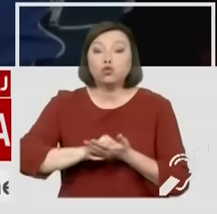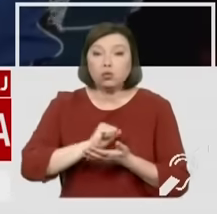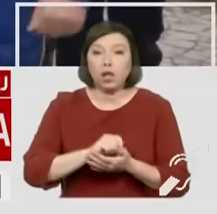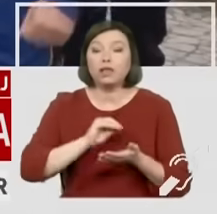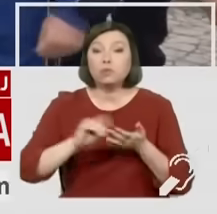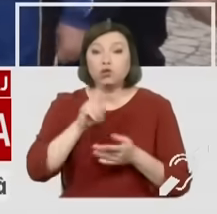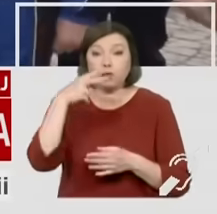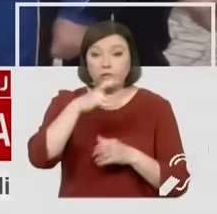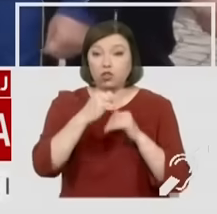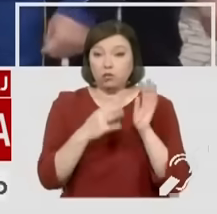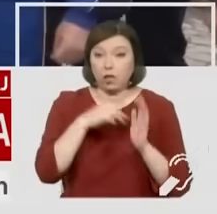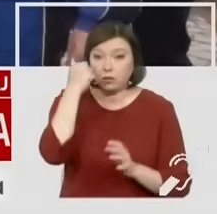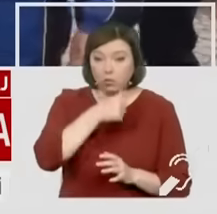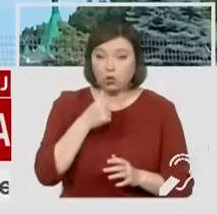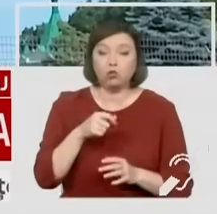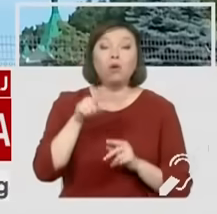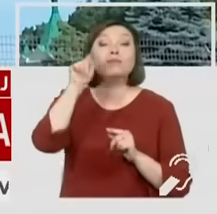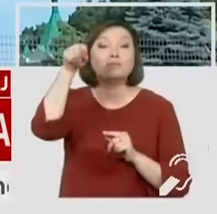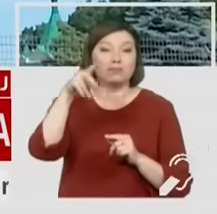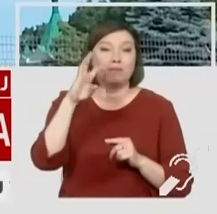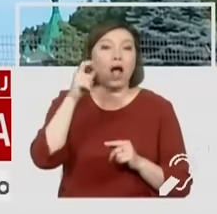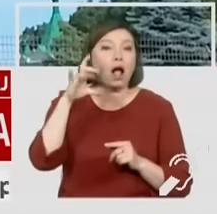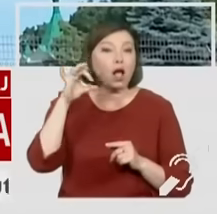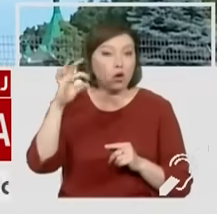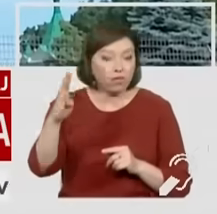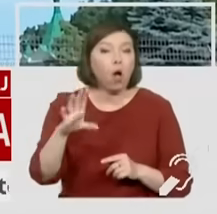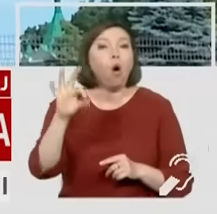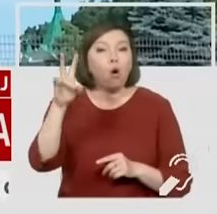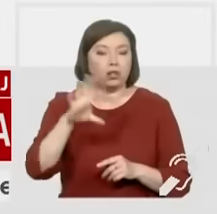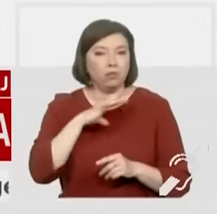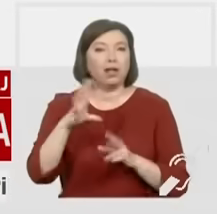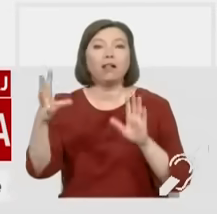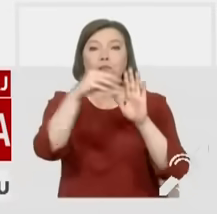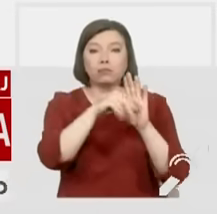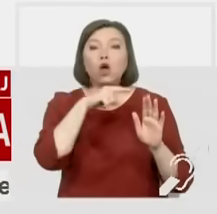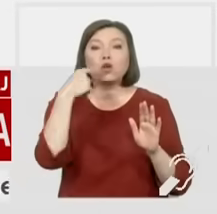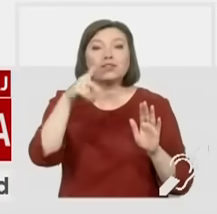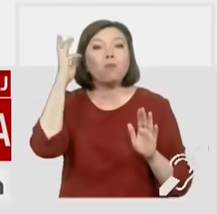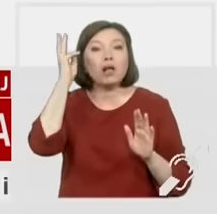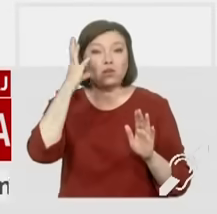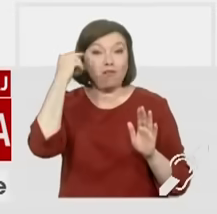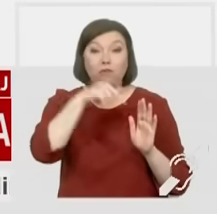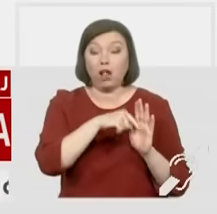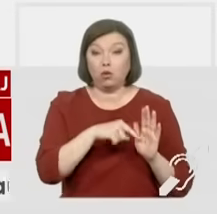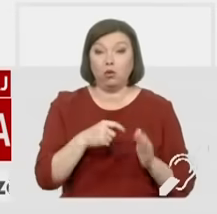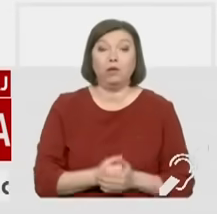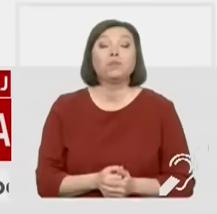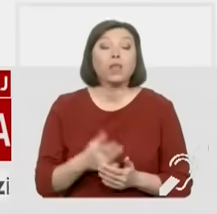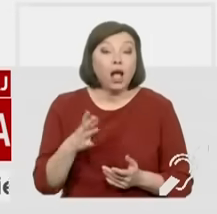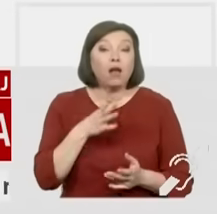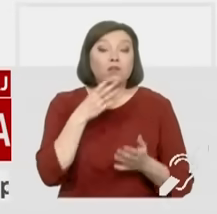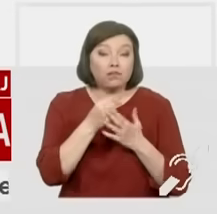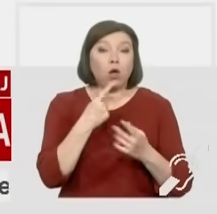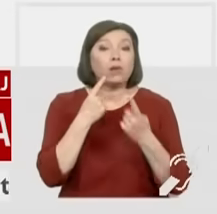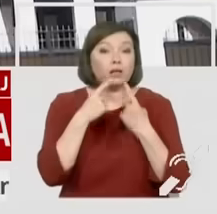scriu că în 2019 omul de legătură al lui Gorgan a fost atașatul militar al ambasadei Federației Ruse la Chișinău, Igor Dovbnea. Într-o